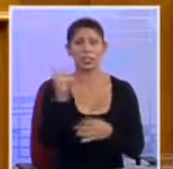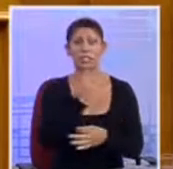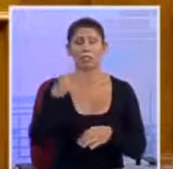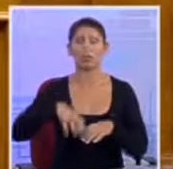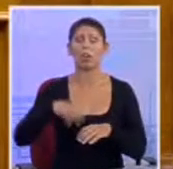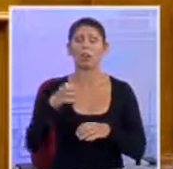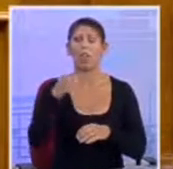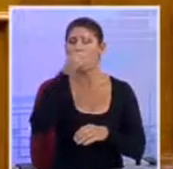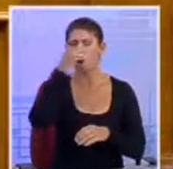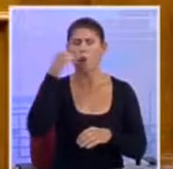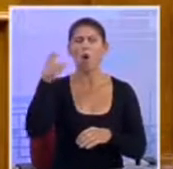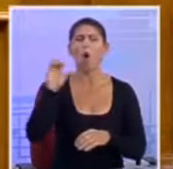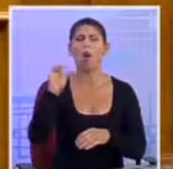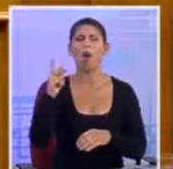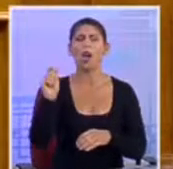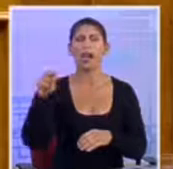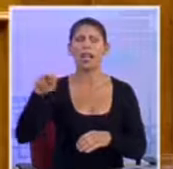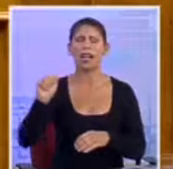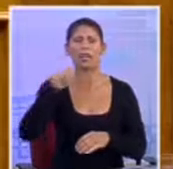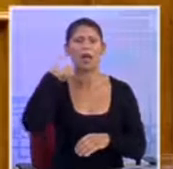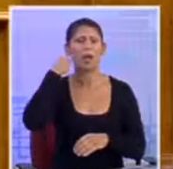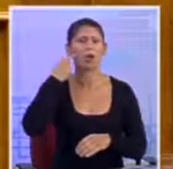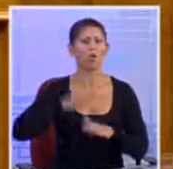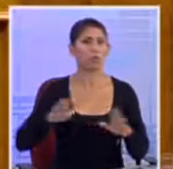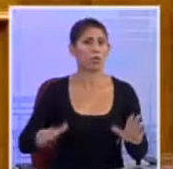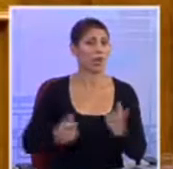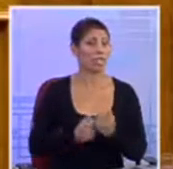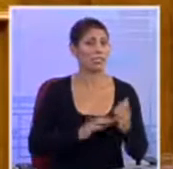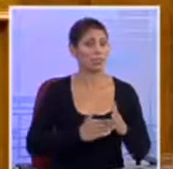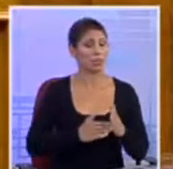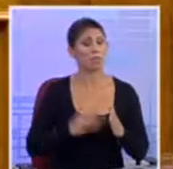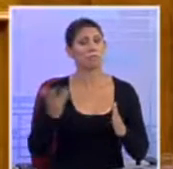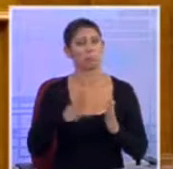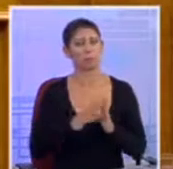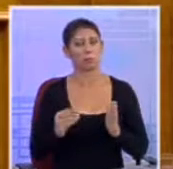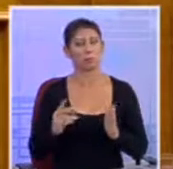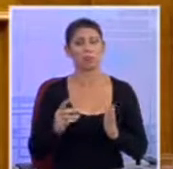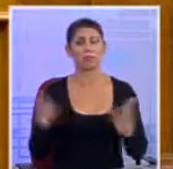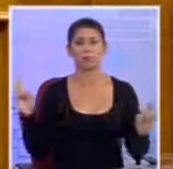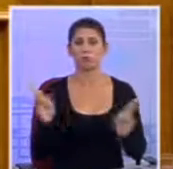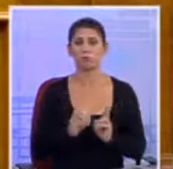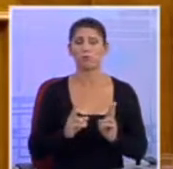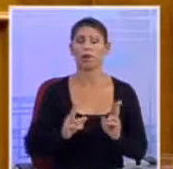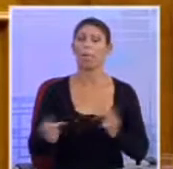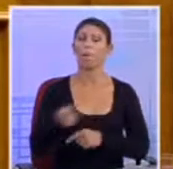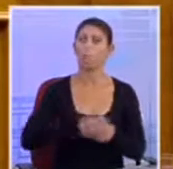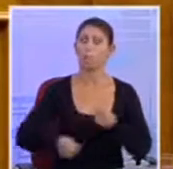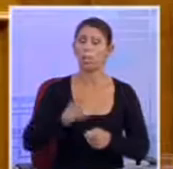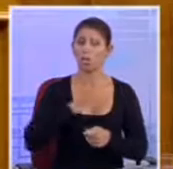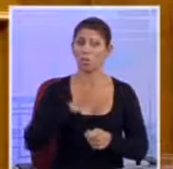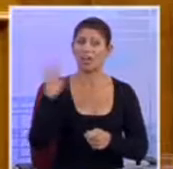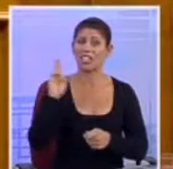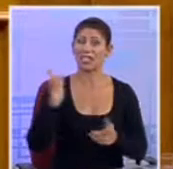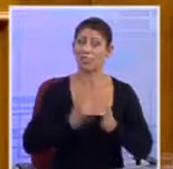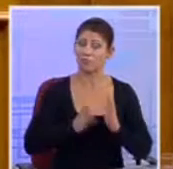όπως ο Κανά και το Χαμόγελο του Παιδιού, ενίσχυση υπηρεσιών όπως για την καταπολέμηση της εμπορίας των ανθρώπων, της ρατσιστικής